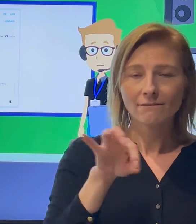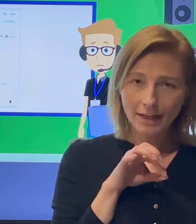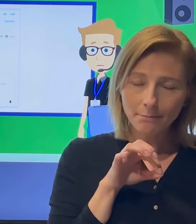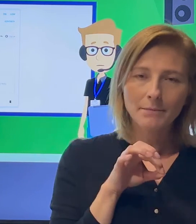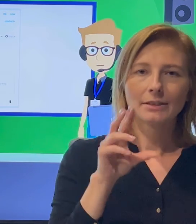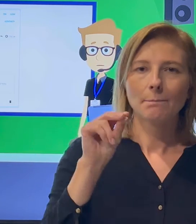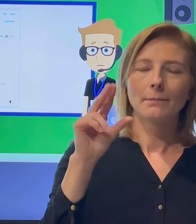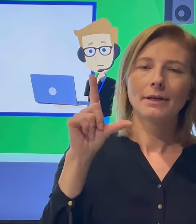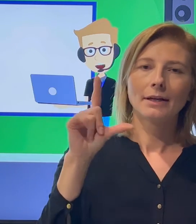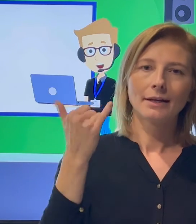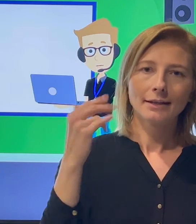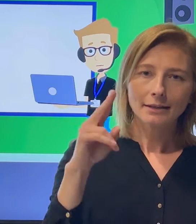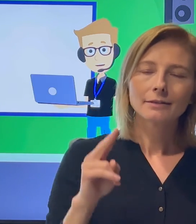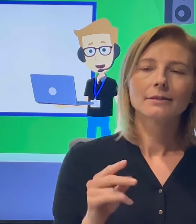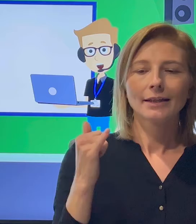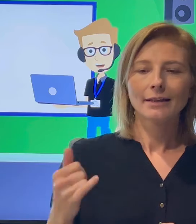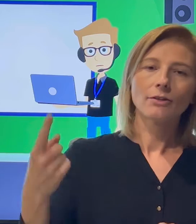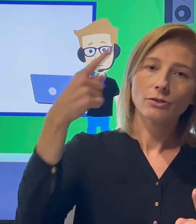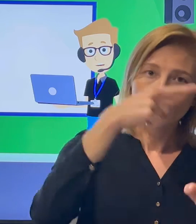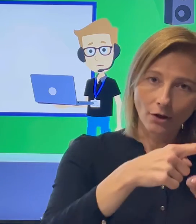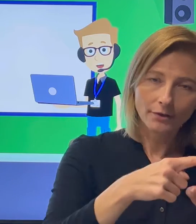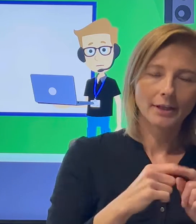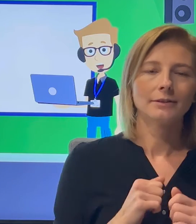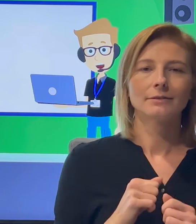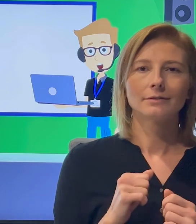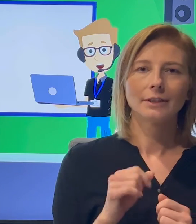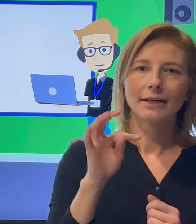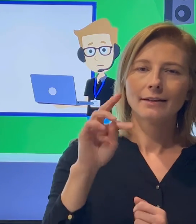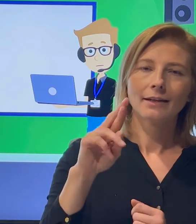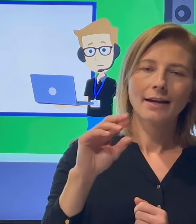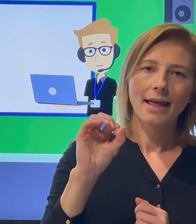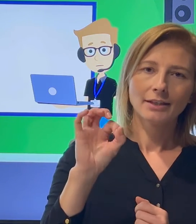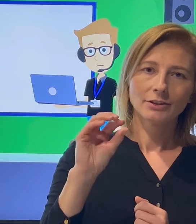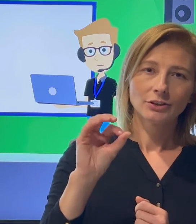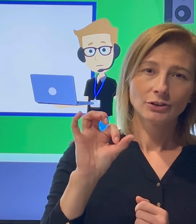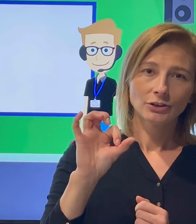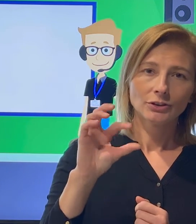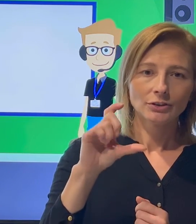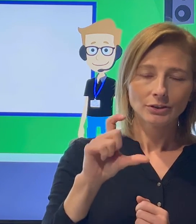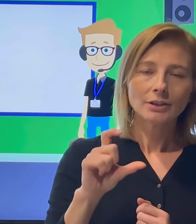do maila. Teraz w oknie Treść napisz swoją wiadomość.